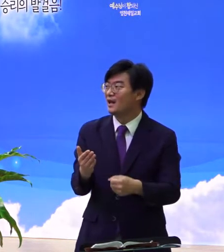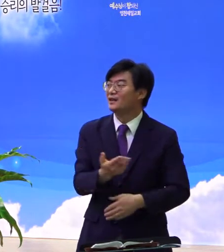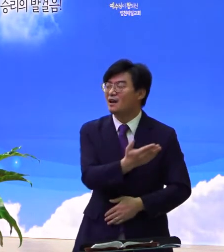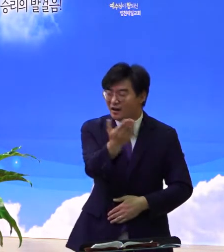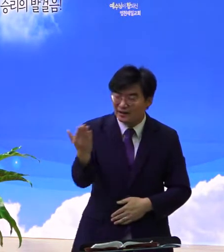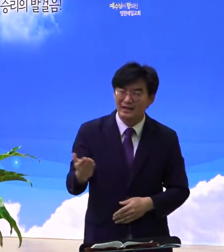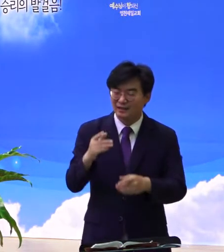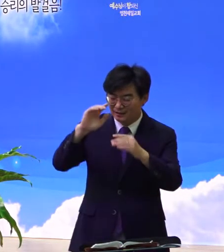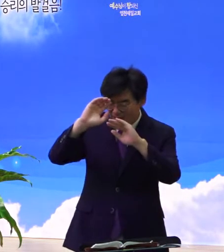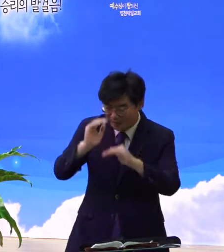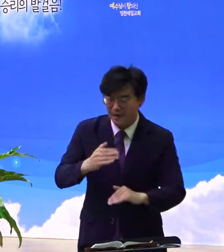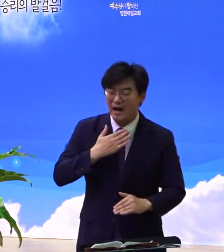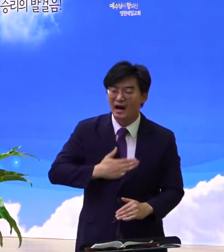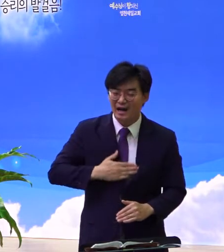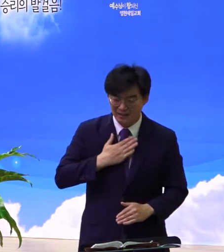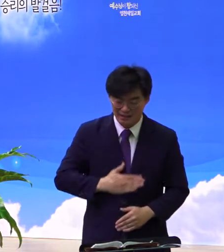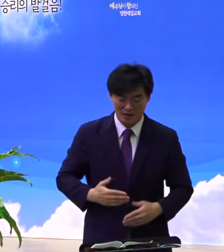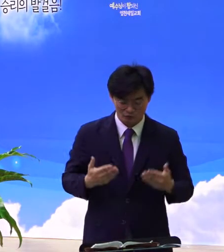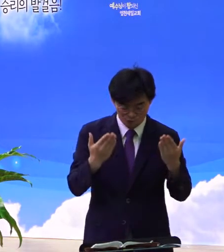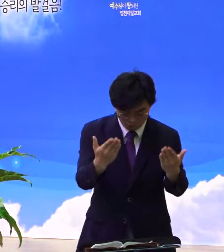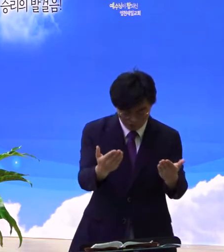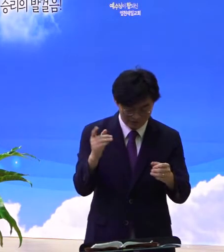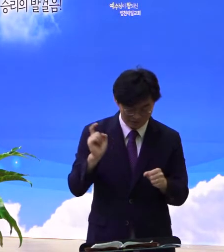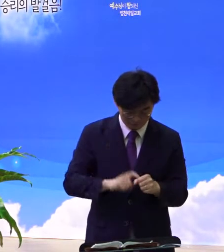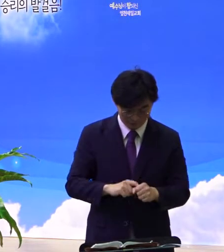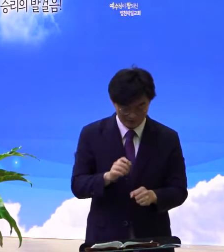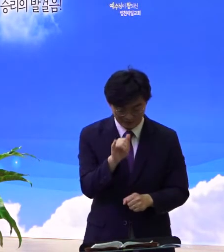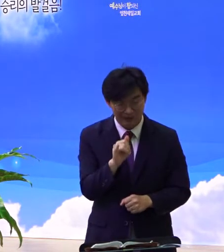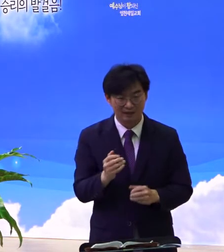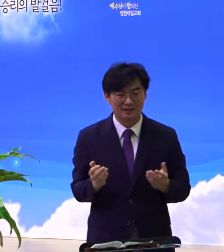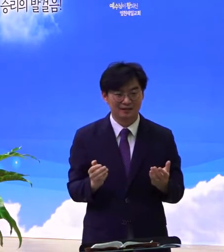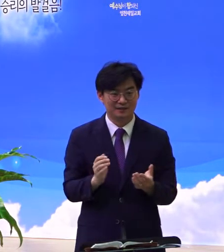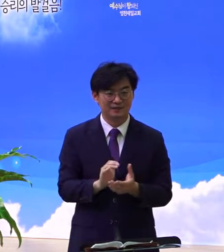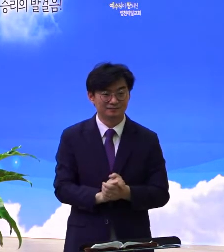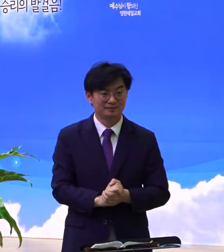알게 하시기를 구하노라. 아멘.